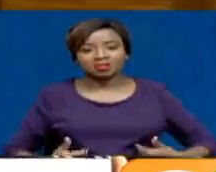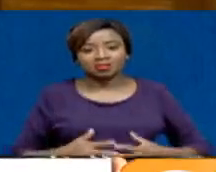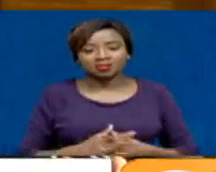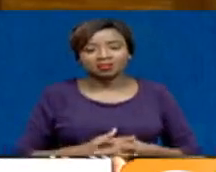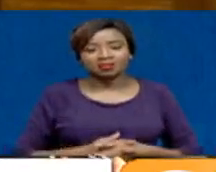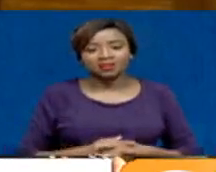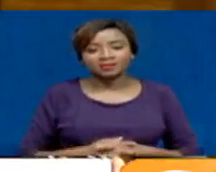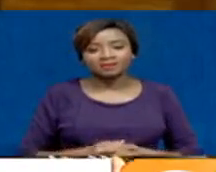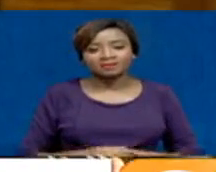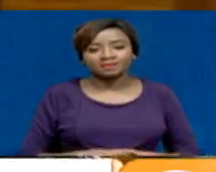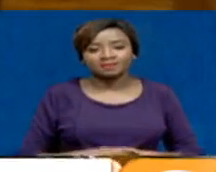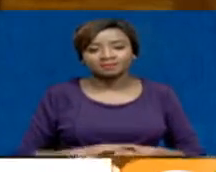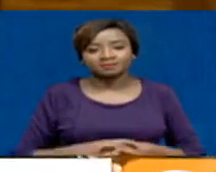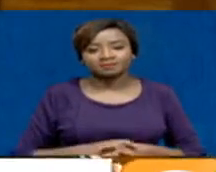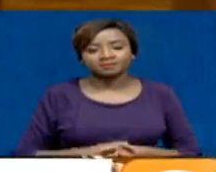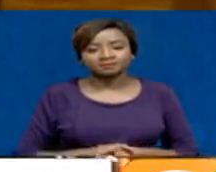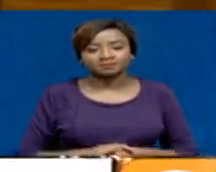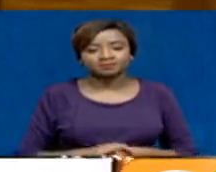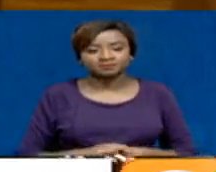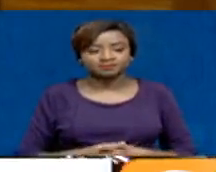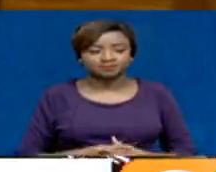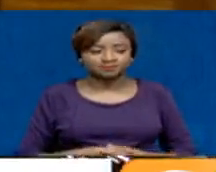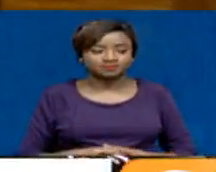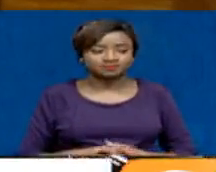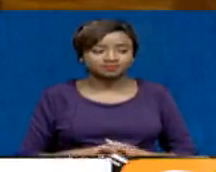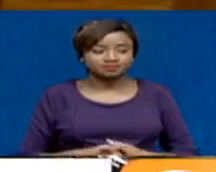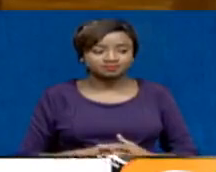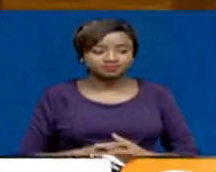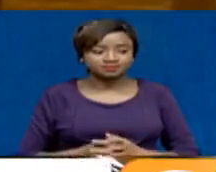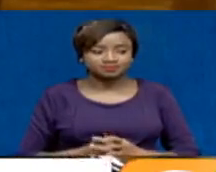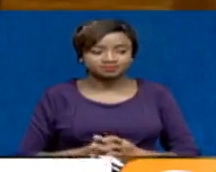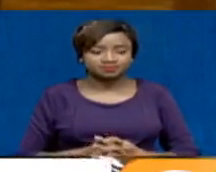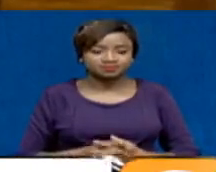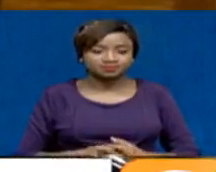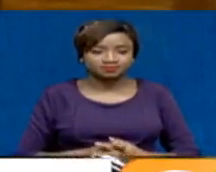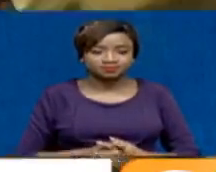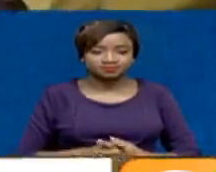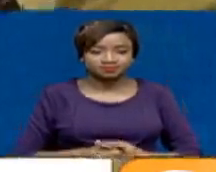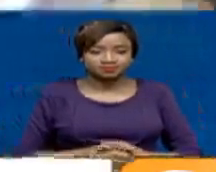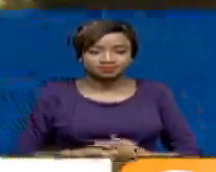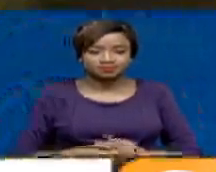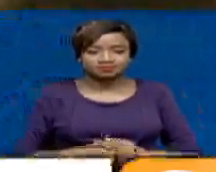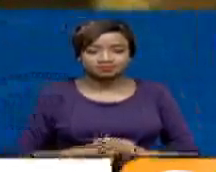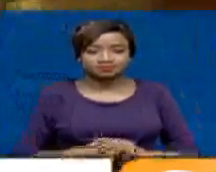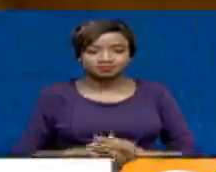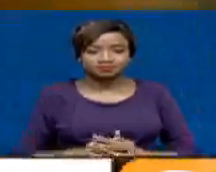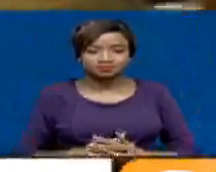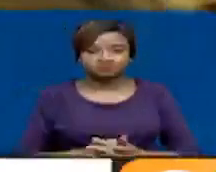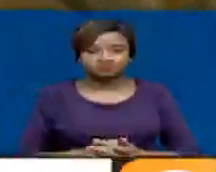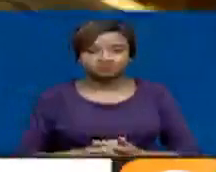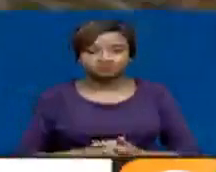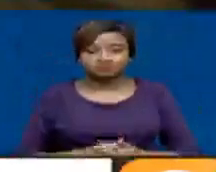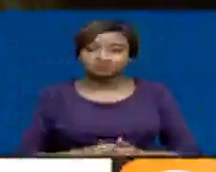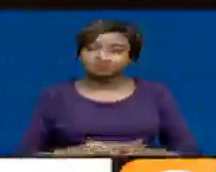endorsing the candidature of His Excellency Kalonzo Musyoka for the position. Shughuli hii